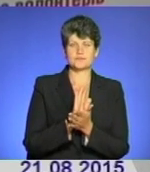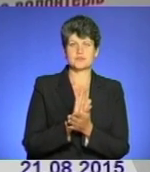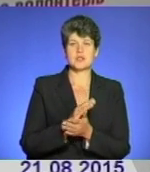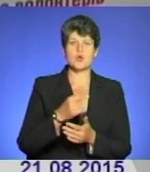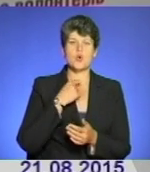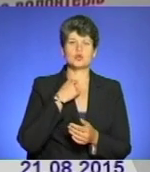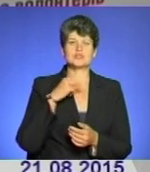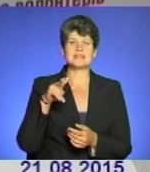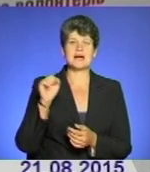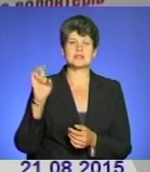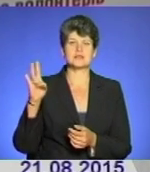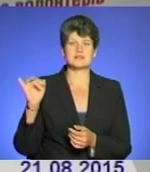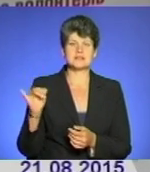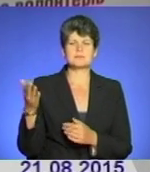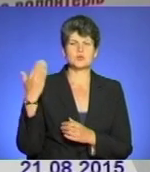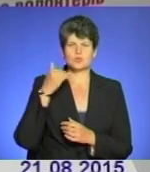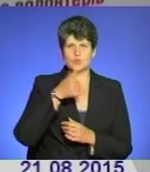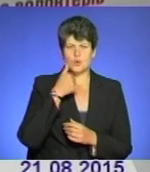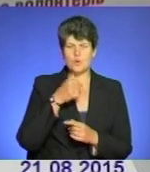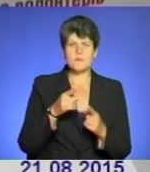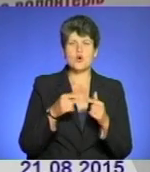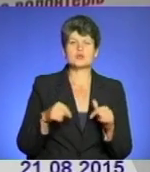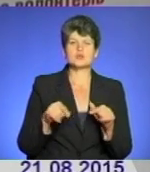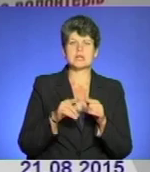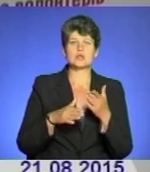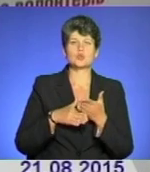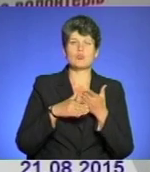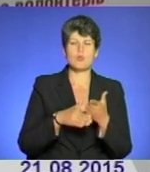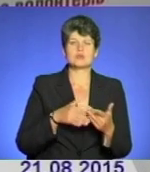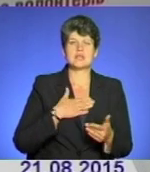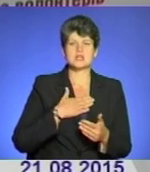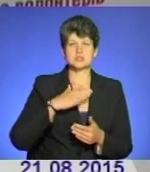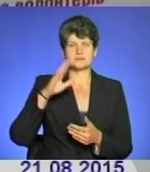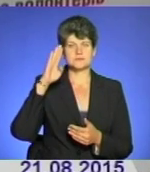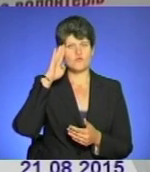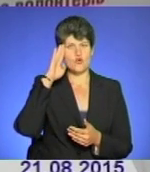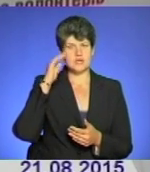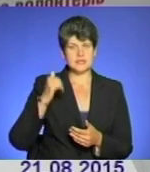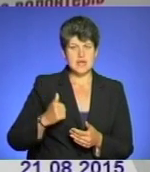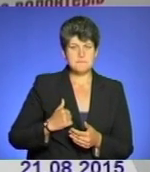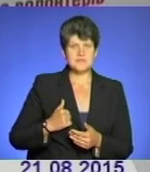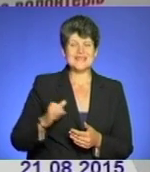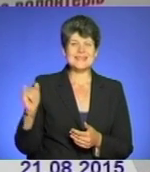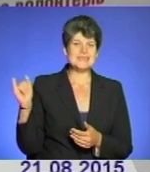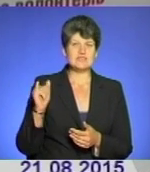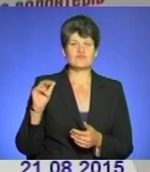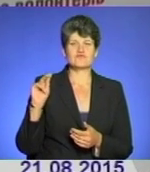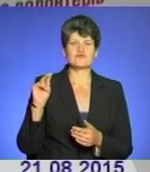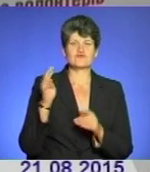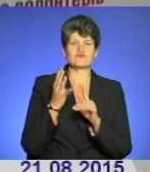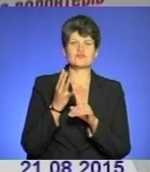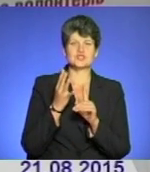«Голос Лановеччини». Ще торік ми організовували допомогу нашим воїнам і вже в